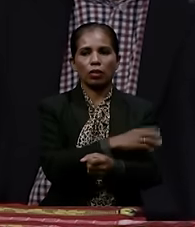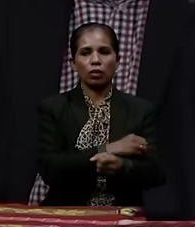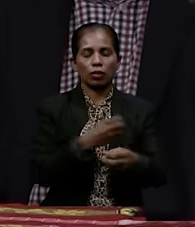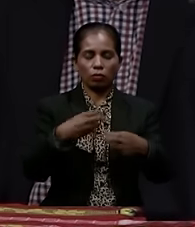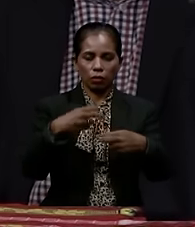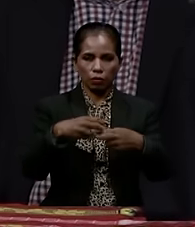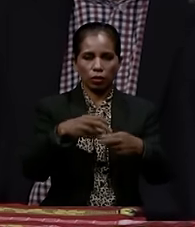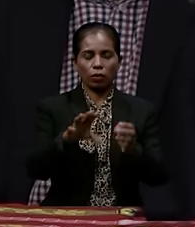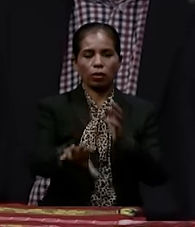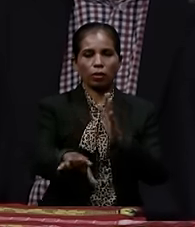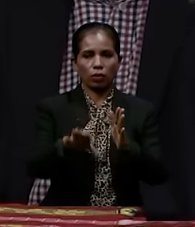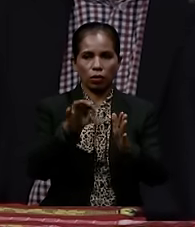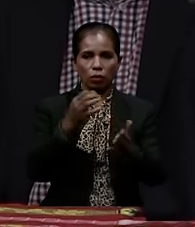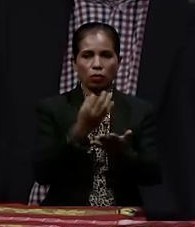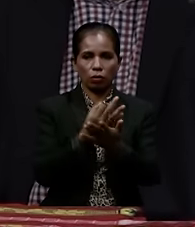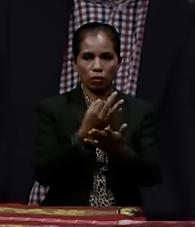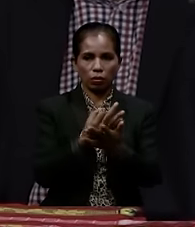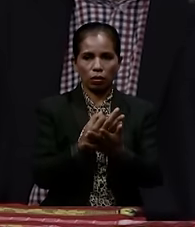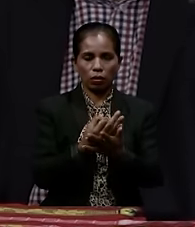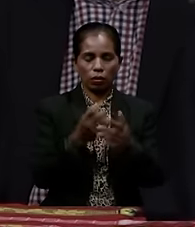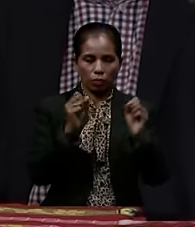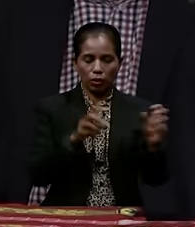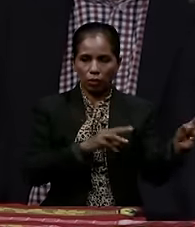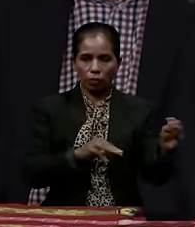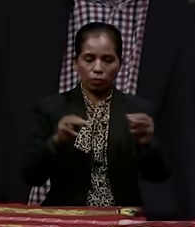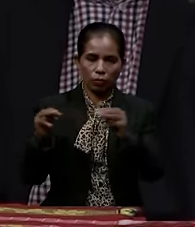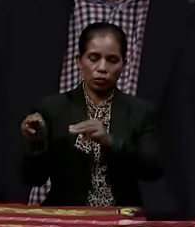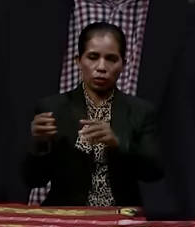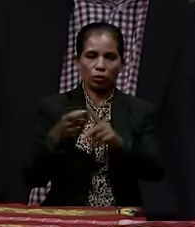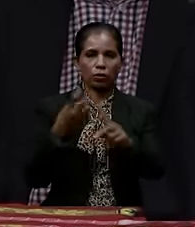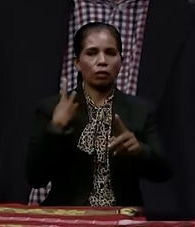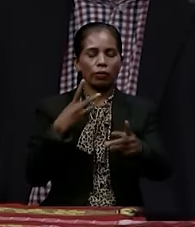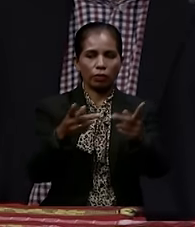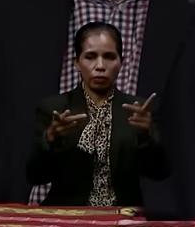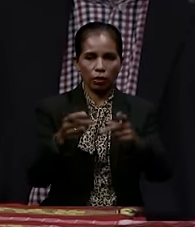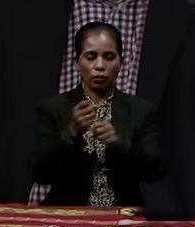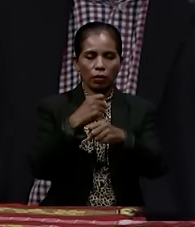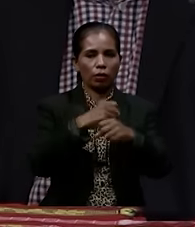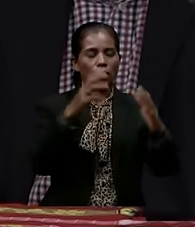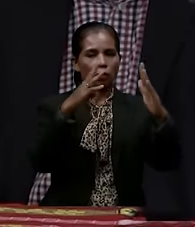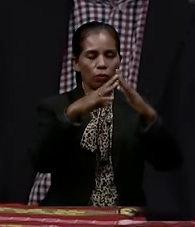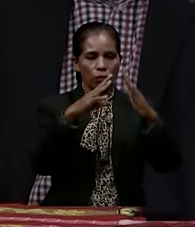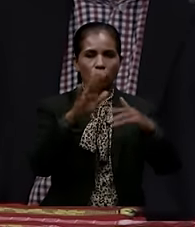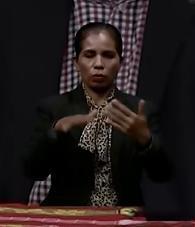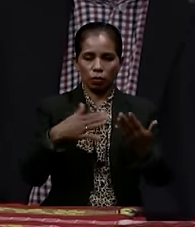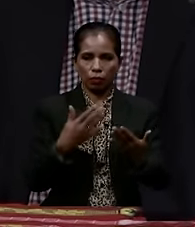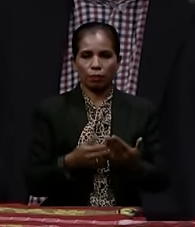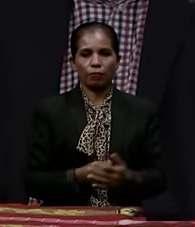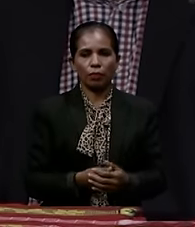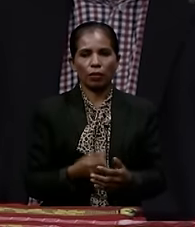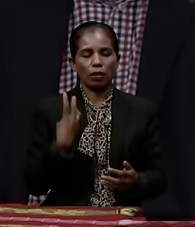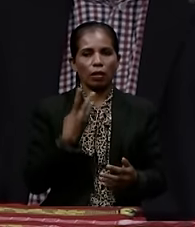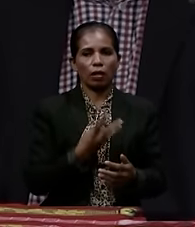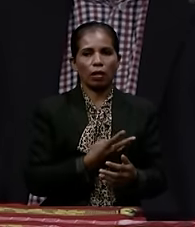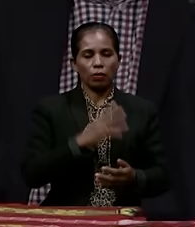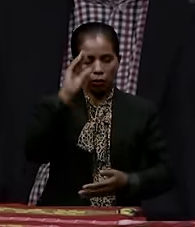hetan keras osam buat hutu at bele sayus aminia fatin at bahal fali uma buat rene hotu itu ser hanemos